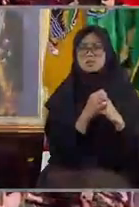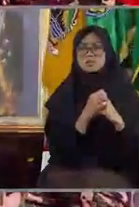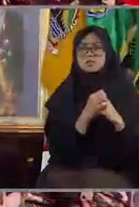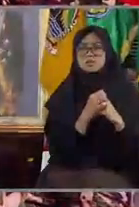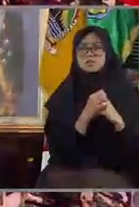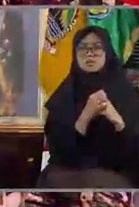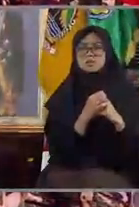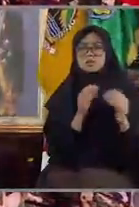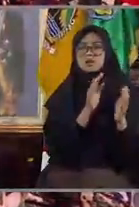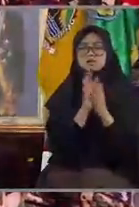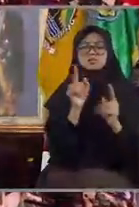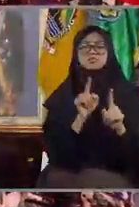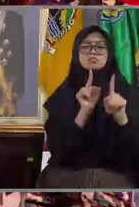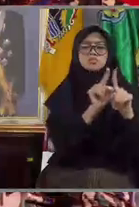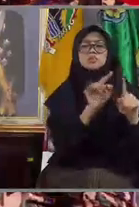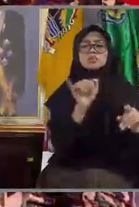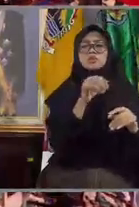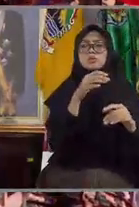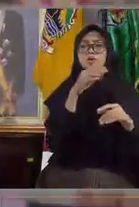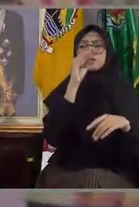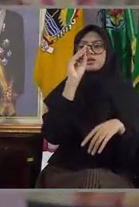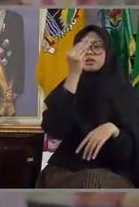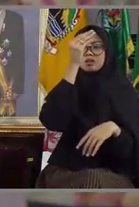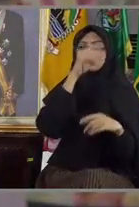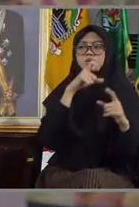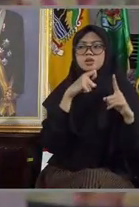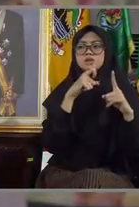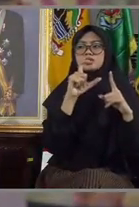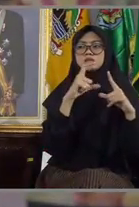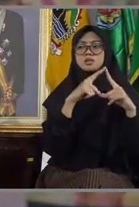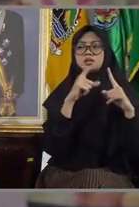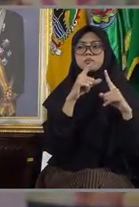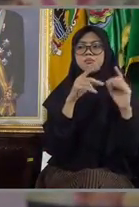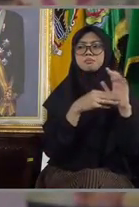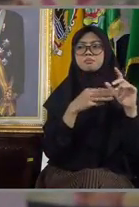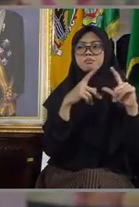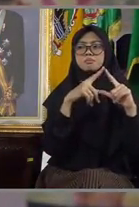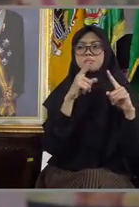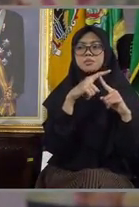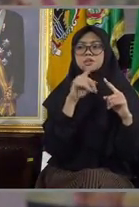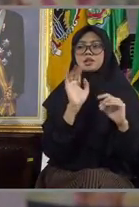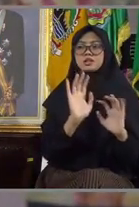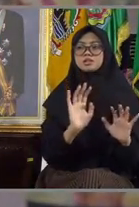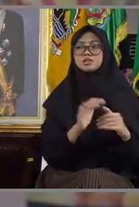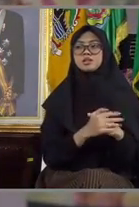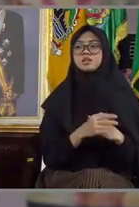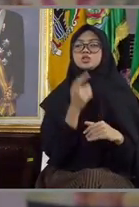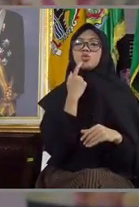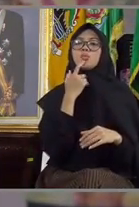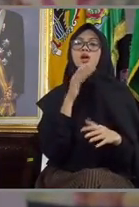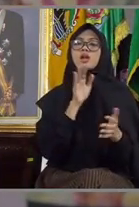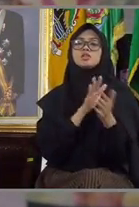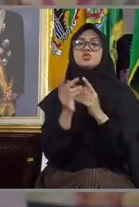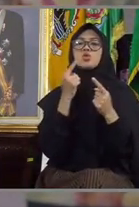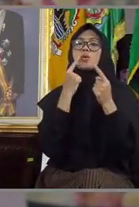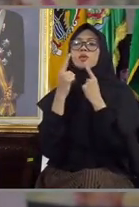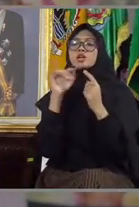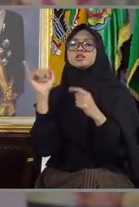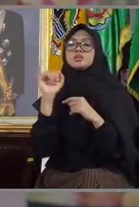camat. Okay. Justru karena kesempatan ini ada ketua Bapak. Oke, kalau gitu biar dijawab. Coba dikasih mic untuk Ibu